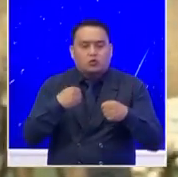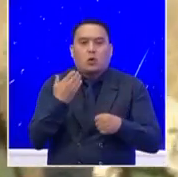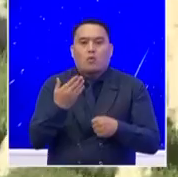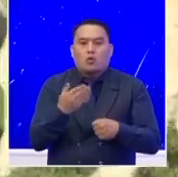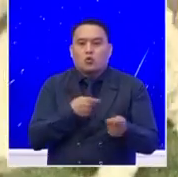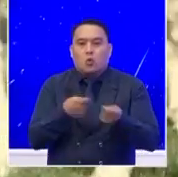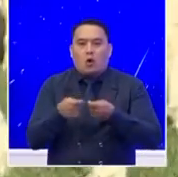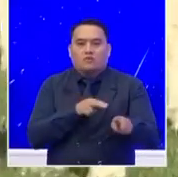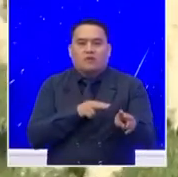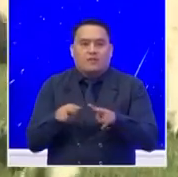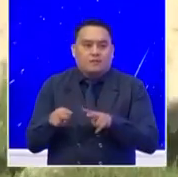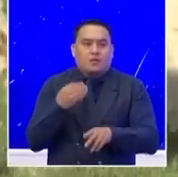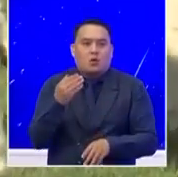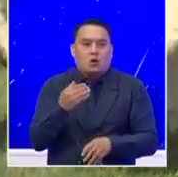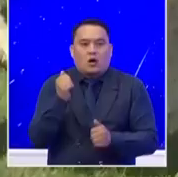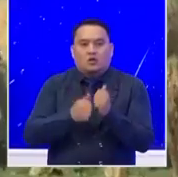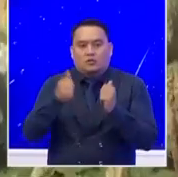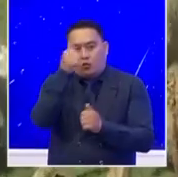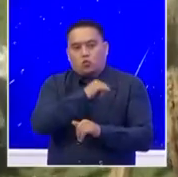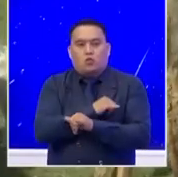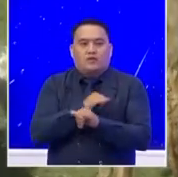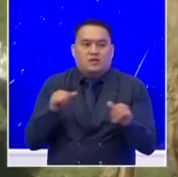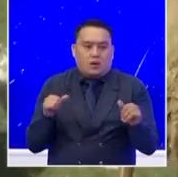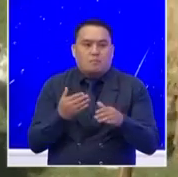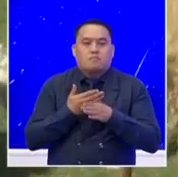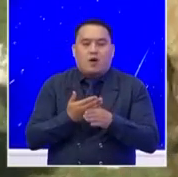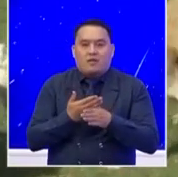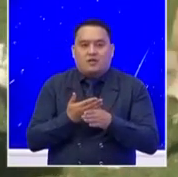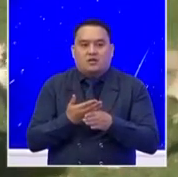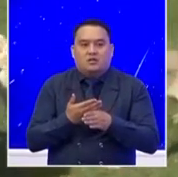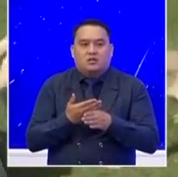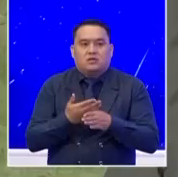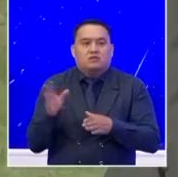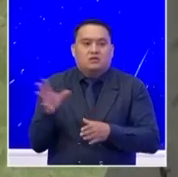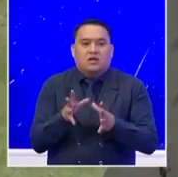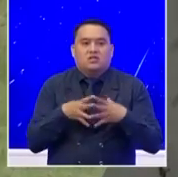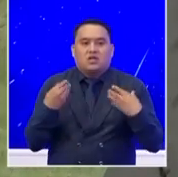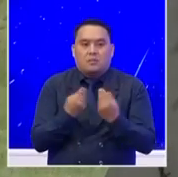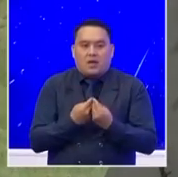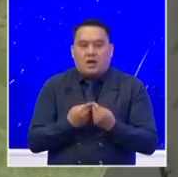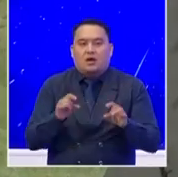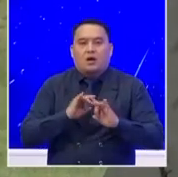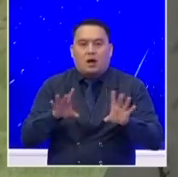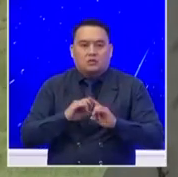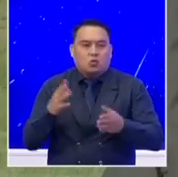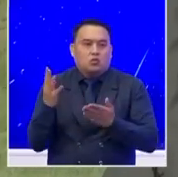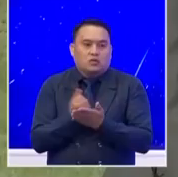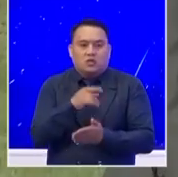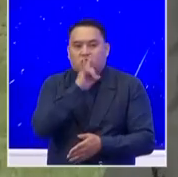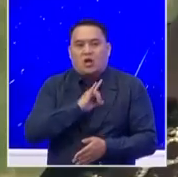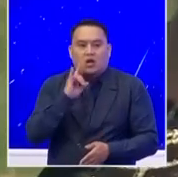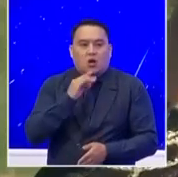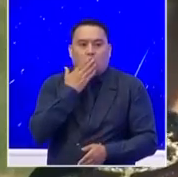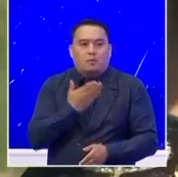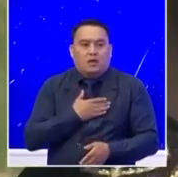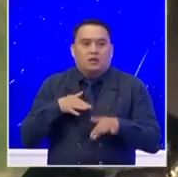чутким руководством Фариды Исламовой с каждым годом растет. Помогает ей в нелегком деле вся семья. Главное, делится секретом успеха женщина – любить